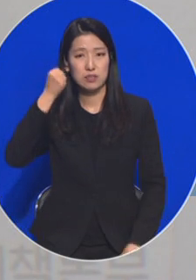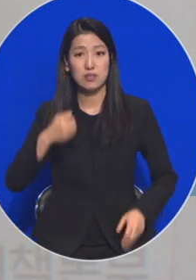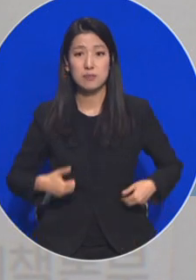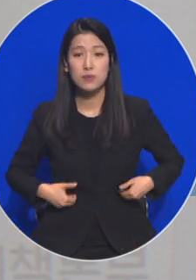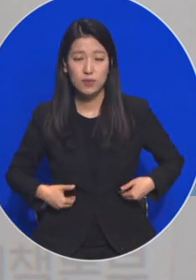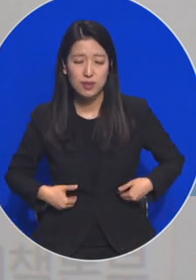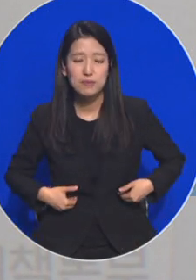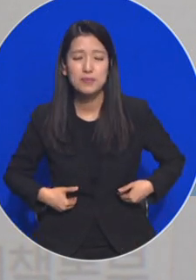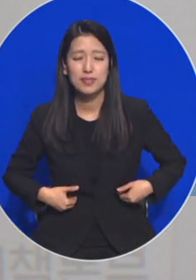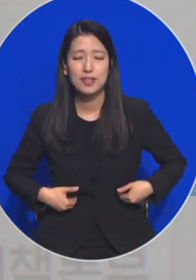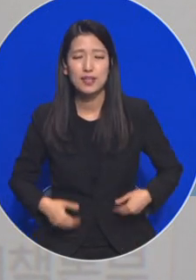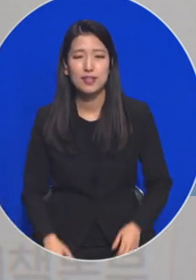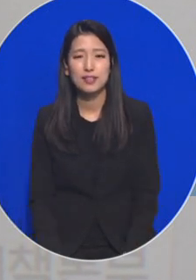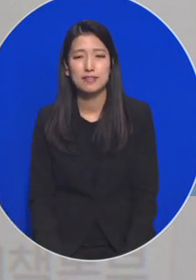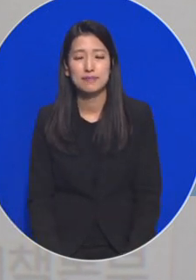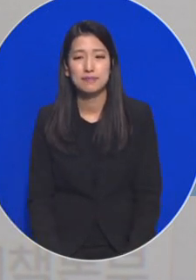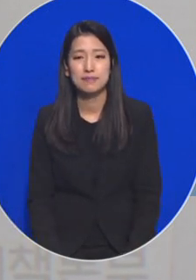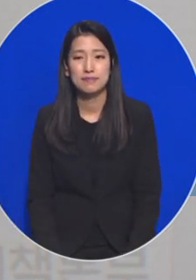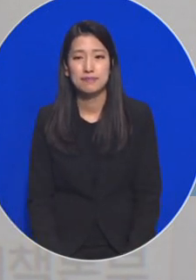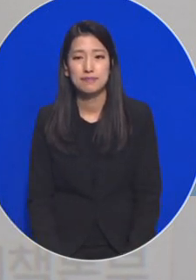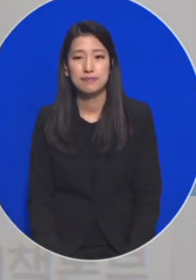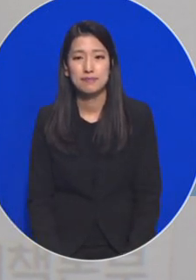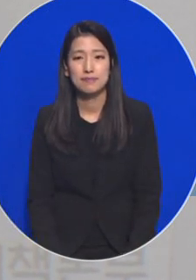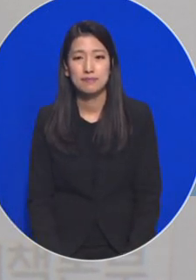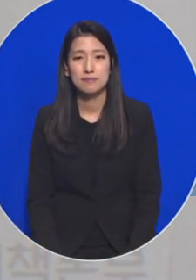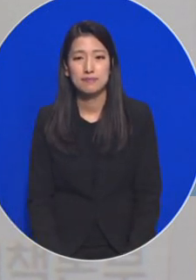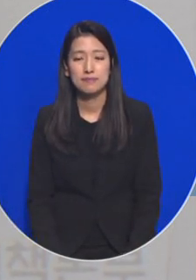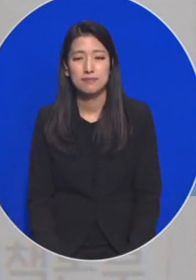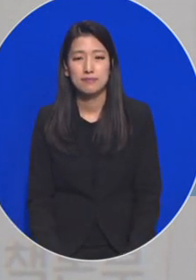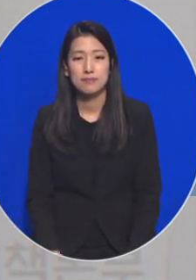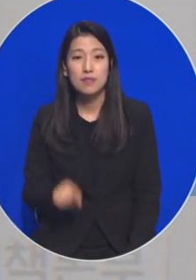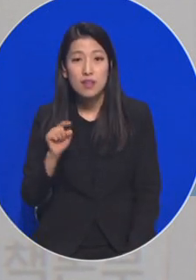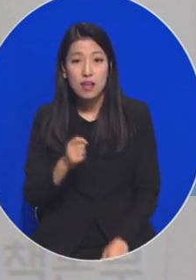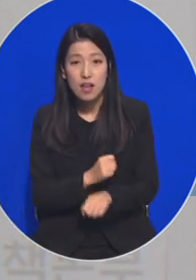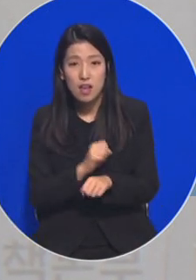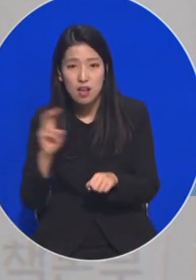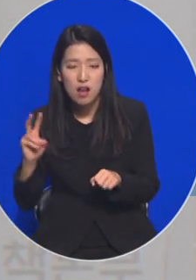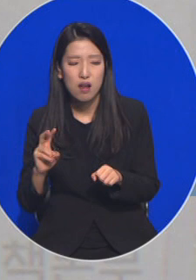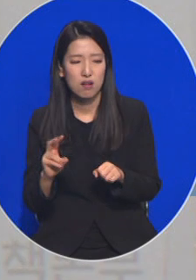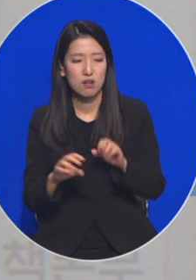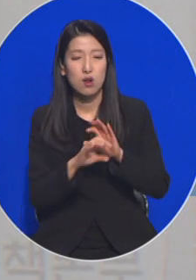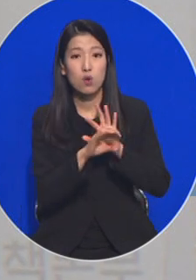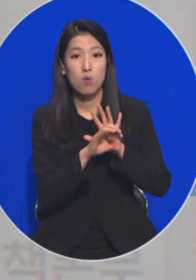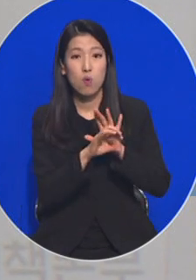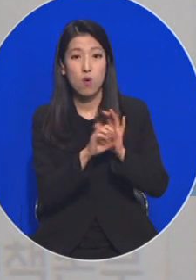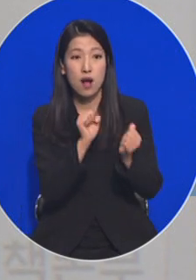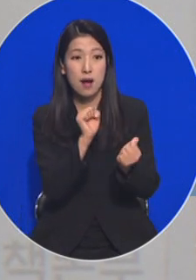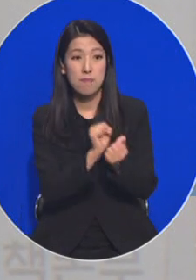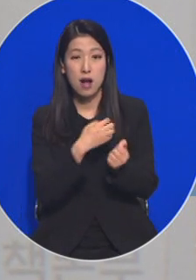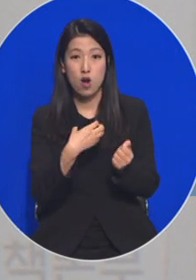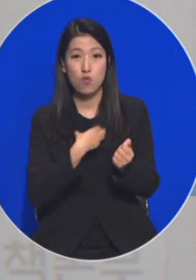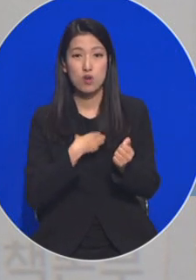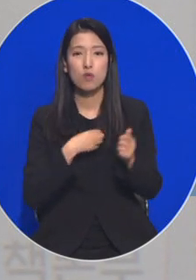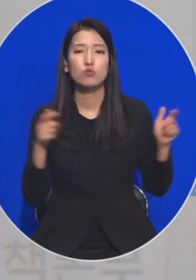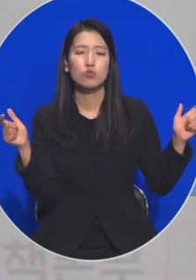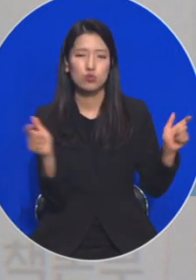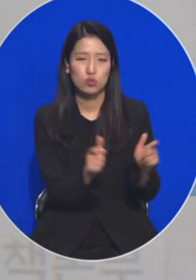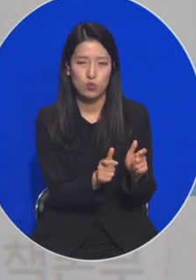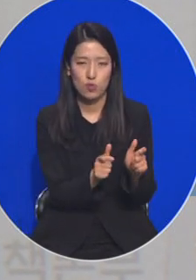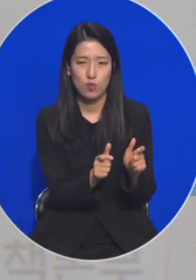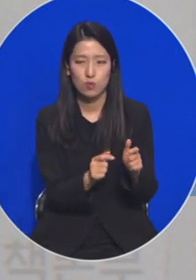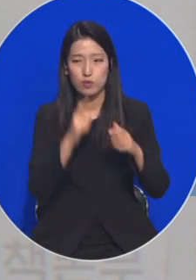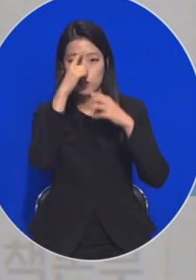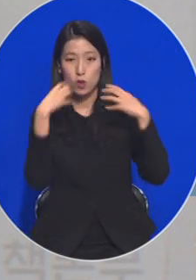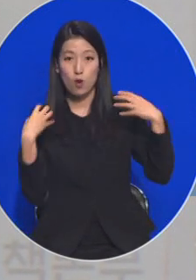시간을 보내 주십시오 이것이 우리 주변에 고위험군의 생명을 지키고 의료 역량을